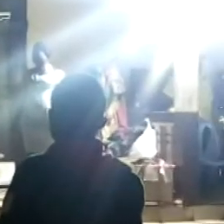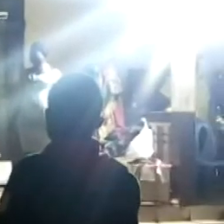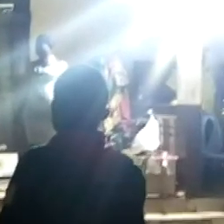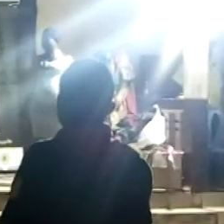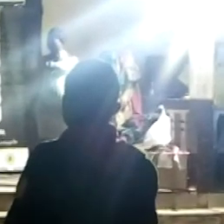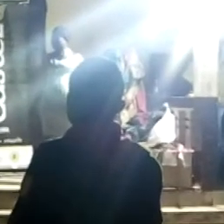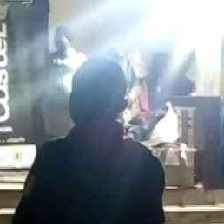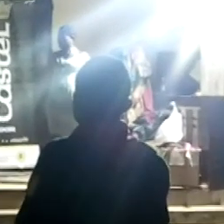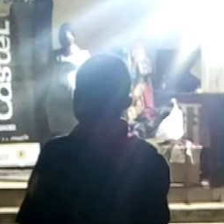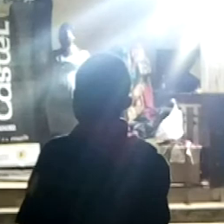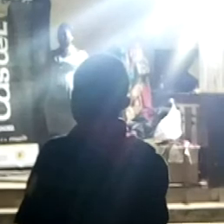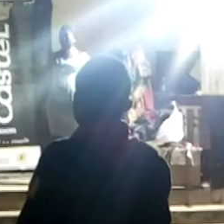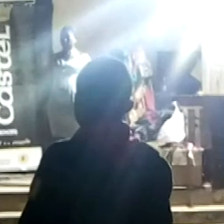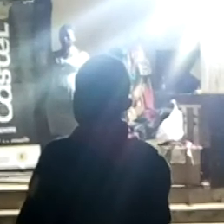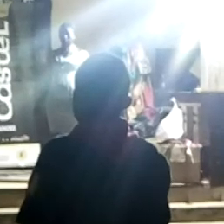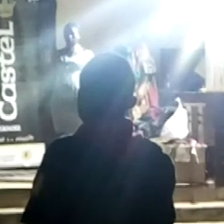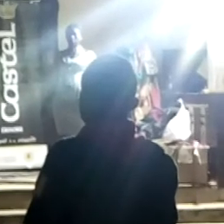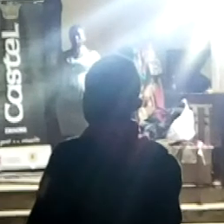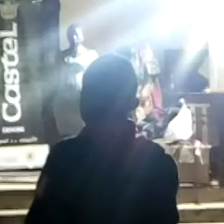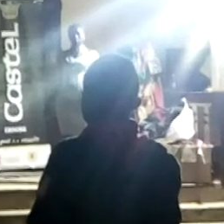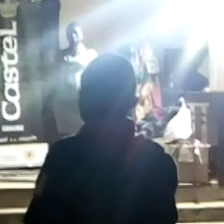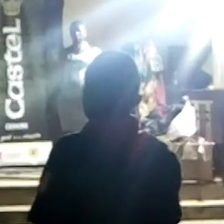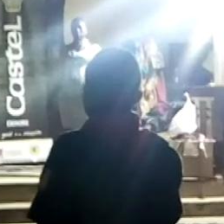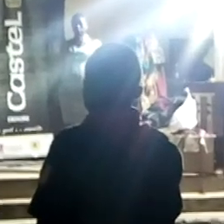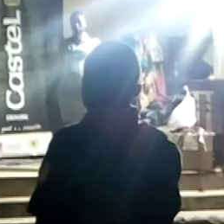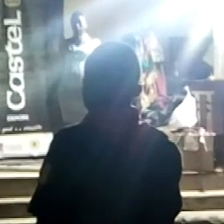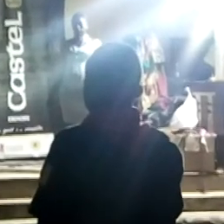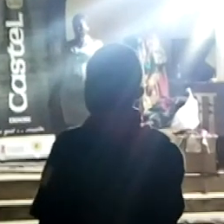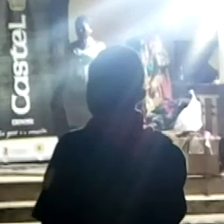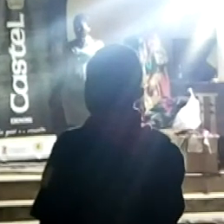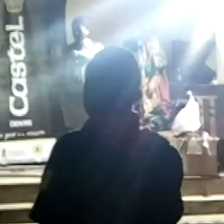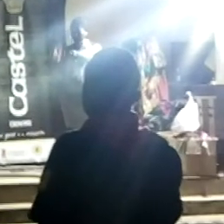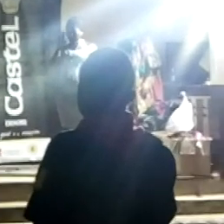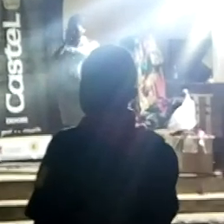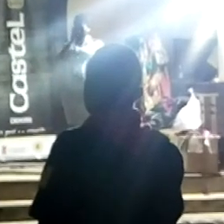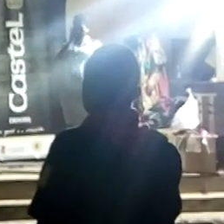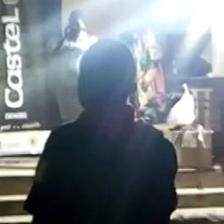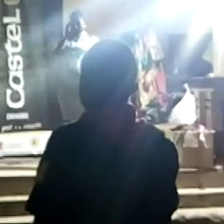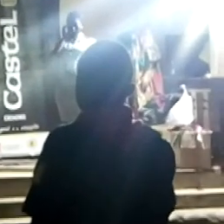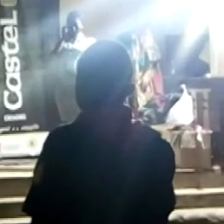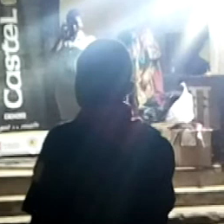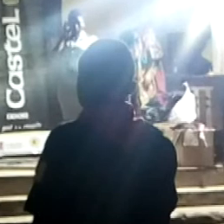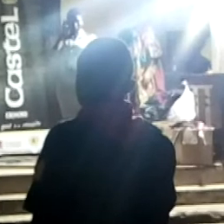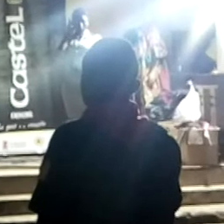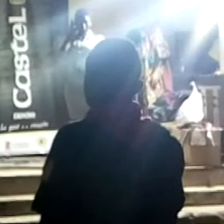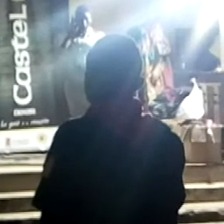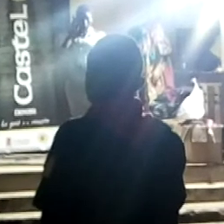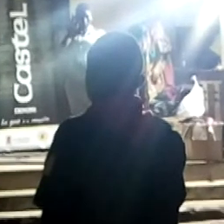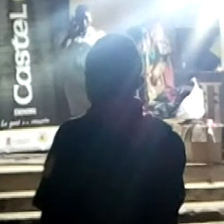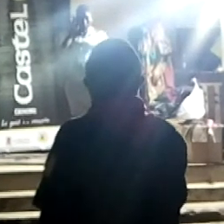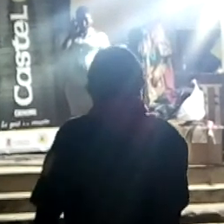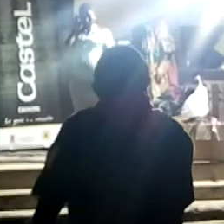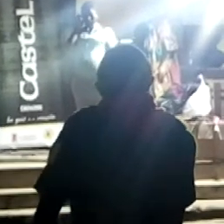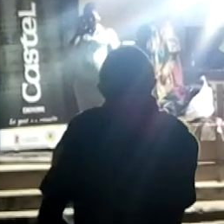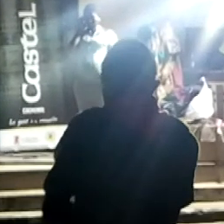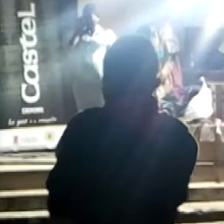au moins 15 secondes pour un peu vous attacher les yeux et demander comment ces gens-là vivent dans leur vie au quotidien.